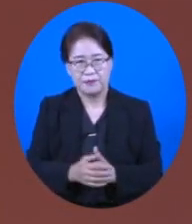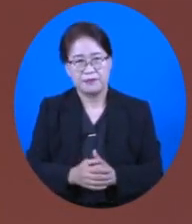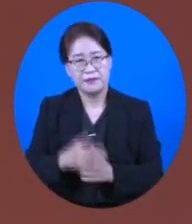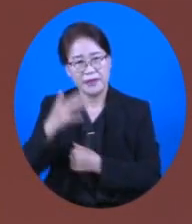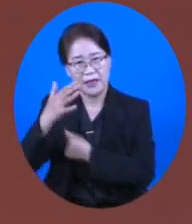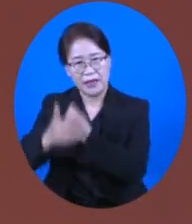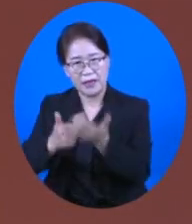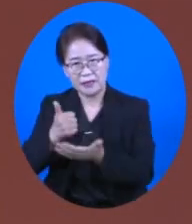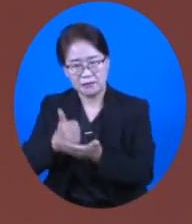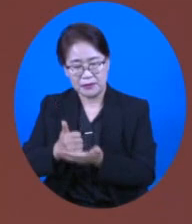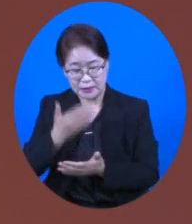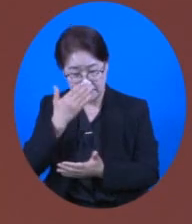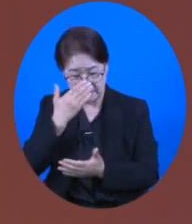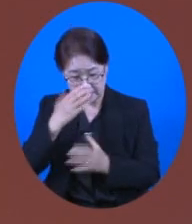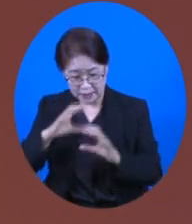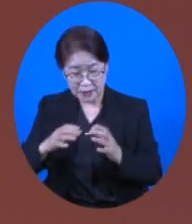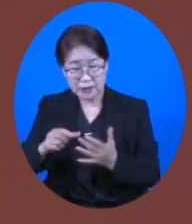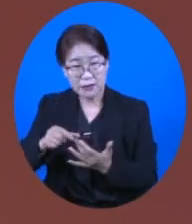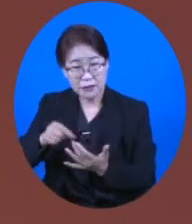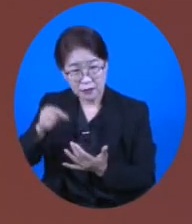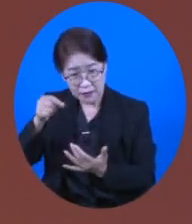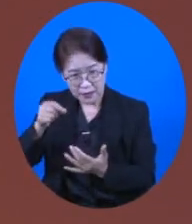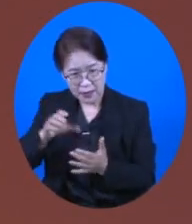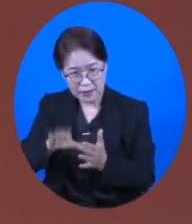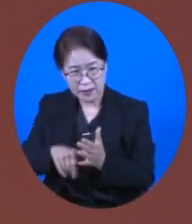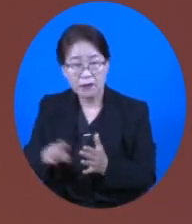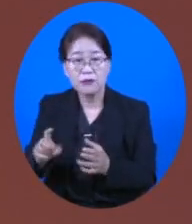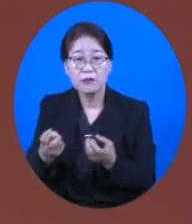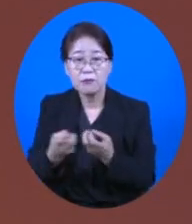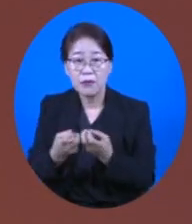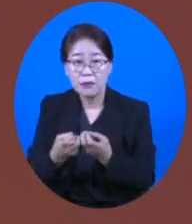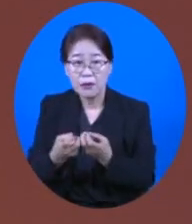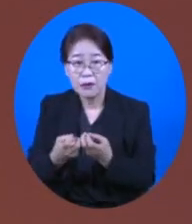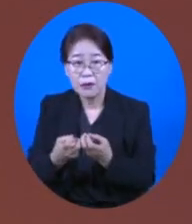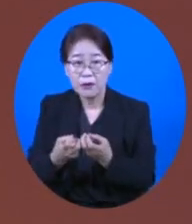하나님은 요 이스라엘 백성을 택할 때에 어떻게 택하셨나요?